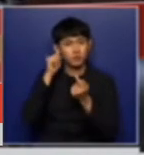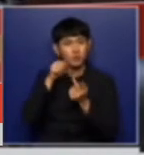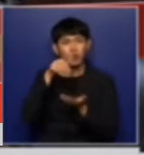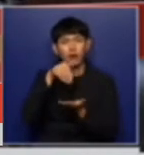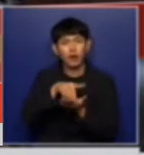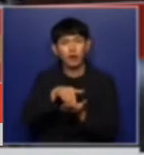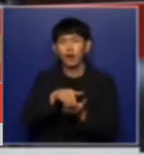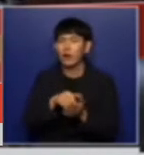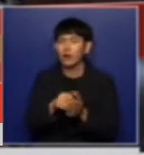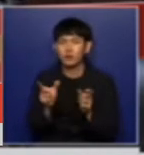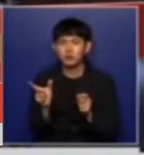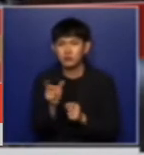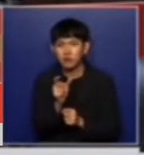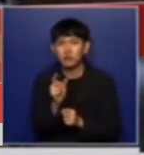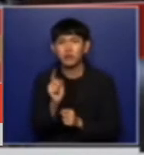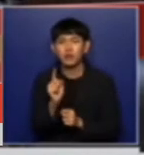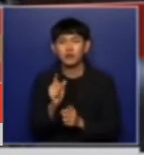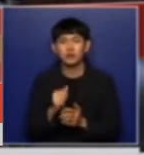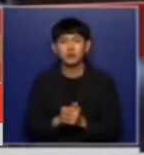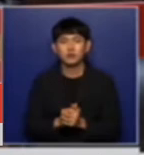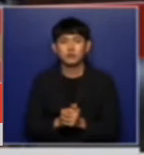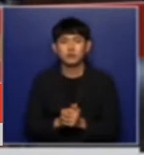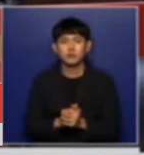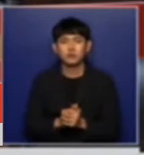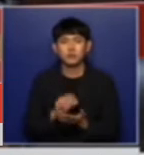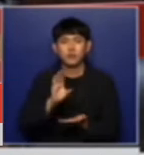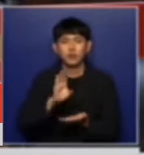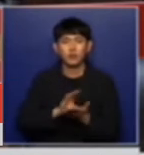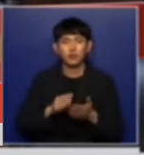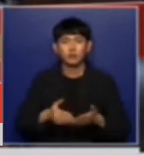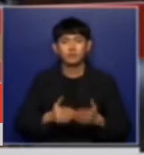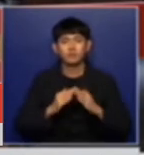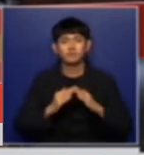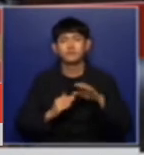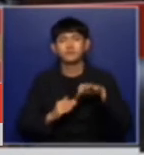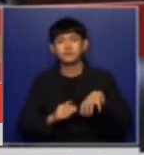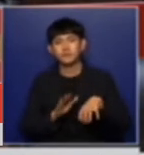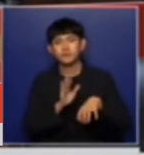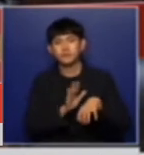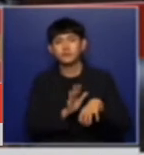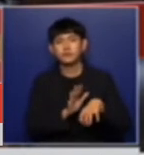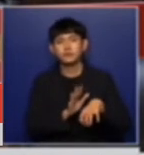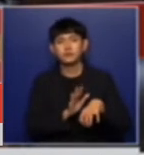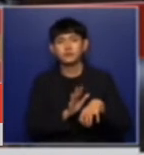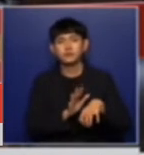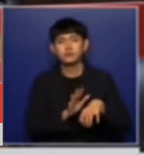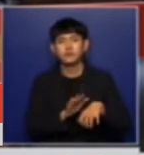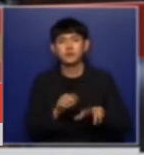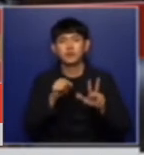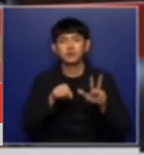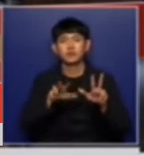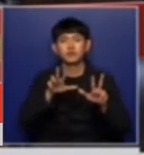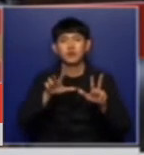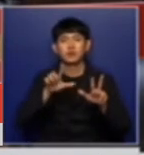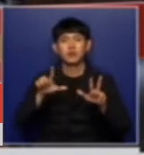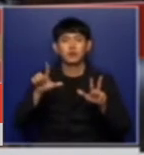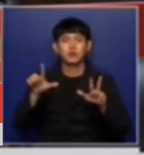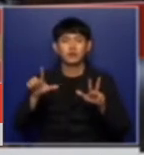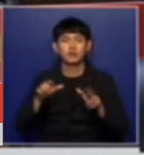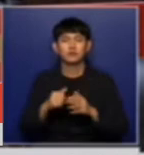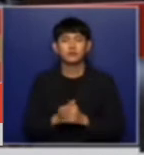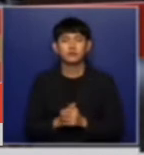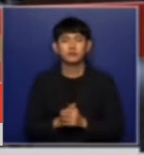ว่าจัดตั้งงบประมาณไว้ไม่เกิน 3.3 ล้านล้าน